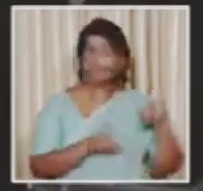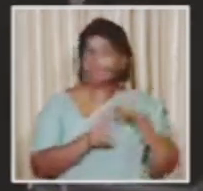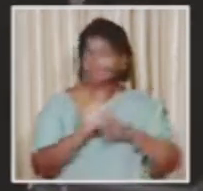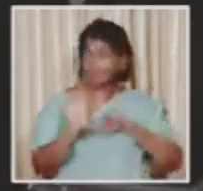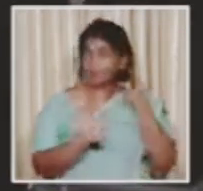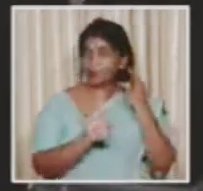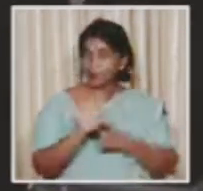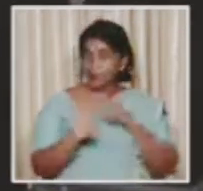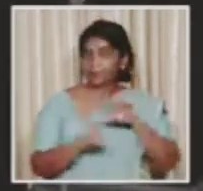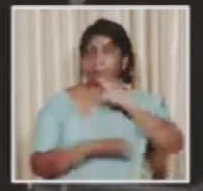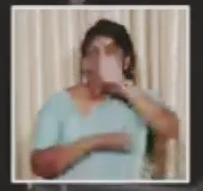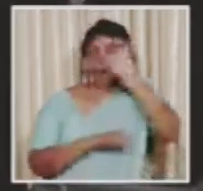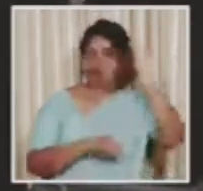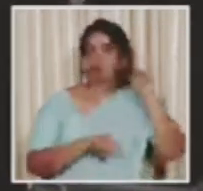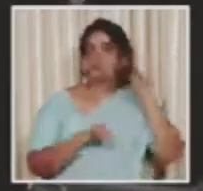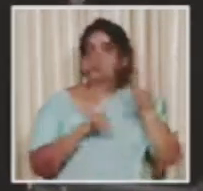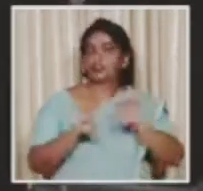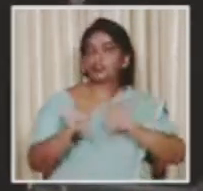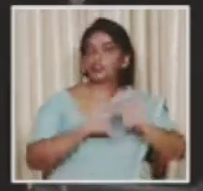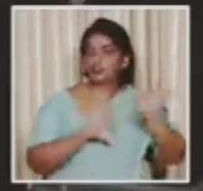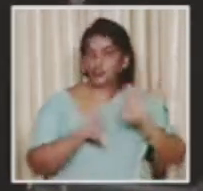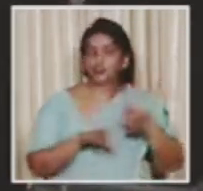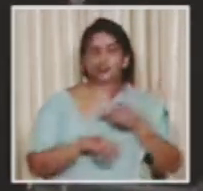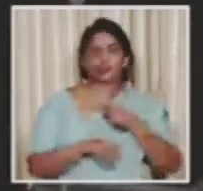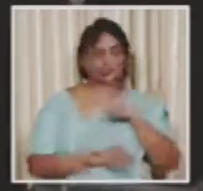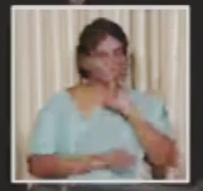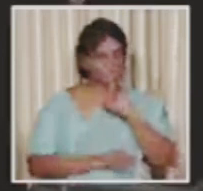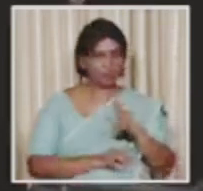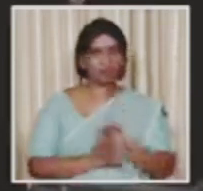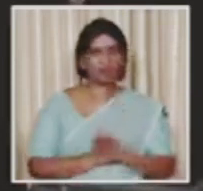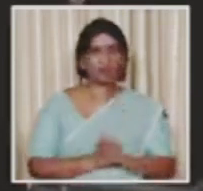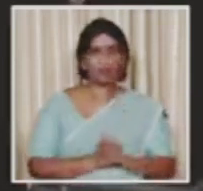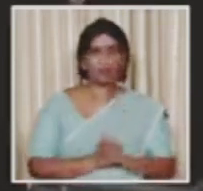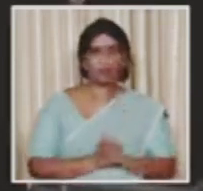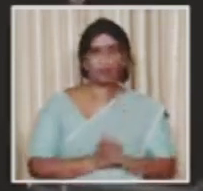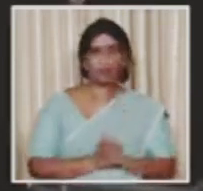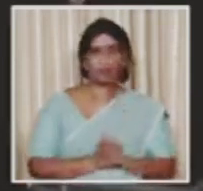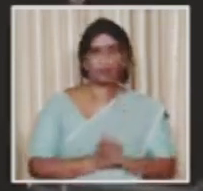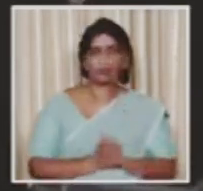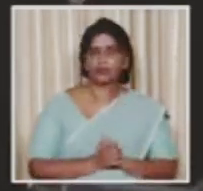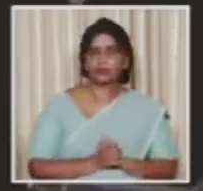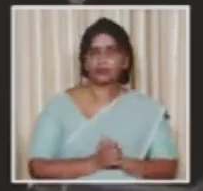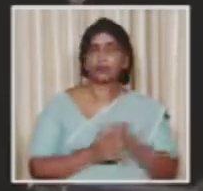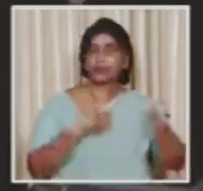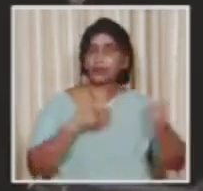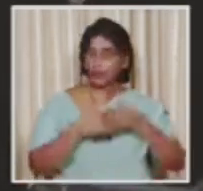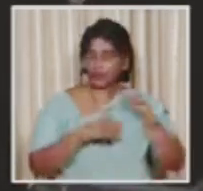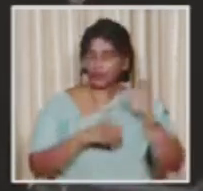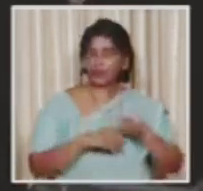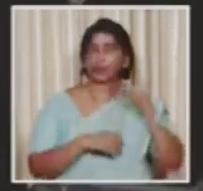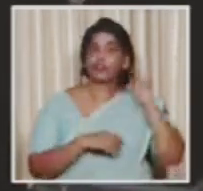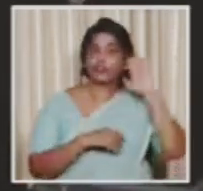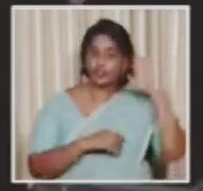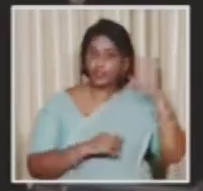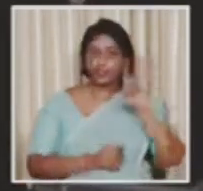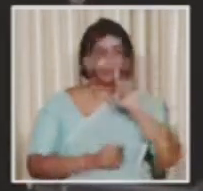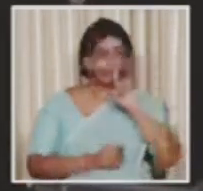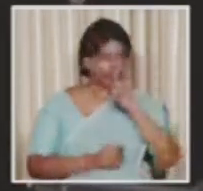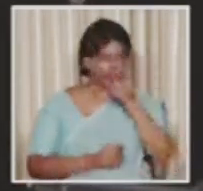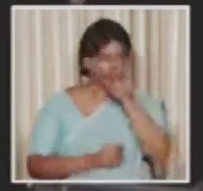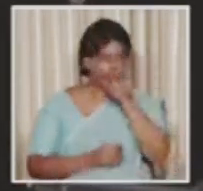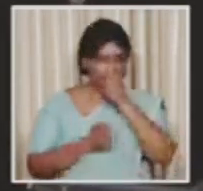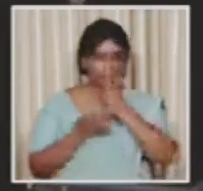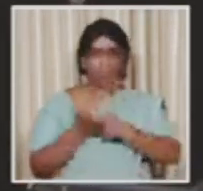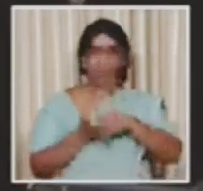අදාළ රටවල් වෙන වෙනම වශයෙන් උත් අපි සඳහන් කරලා තියෙනවා. නිශ්ශබ්ද වෙන ගරුතුමා අපි අමුණලා තියෙනවා. විශේෂයෙන්ම කියන්න ඕනේ